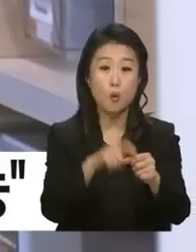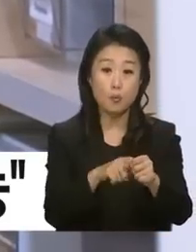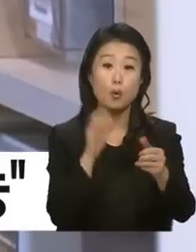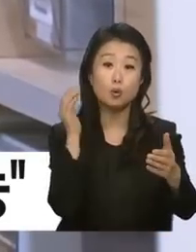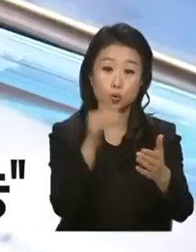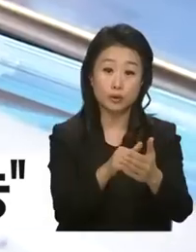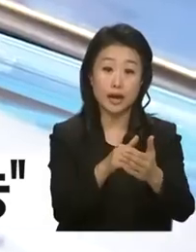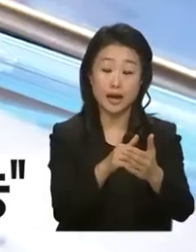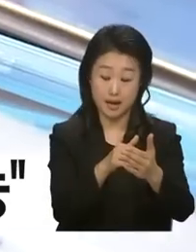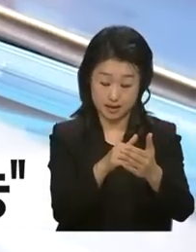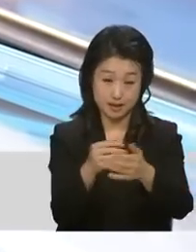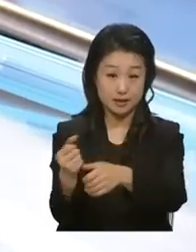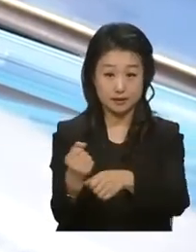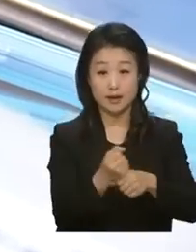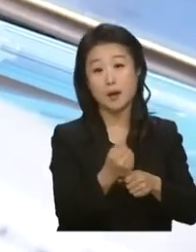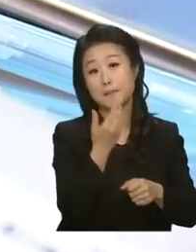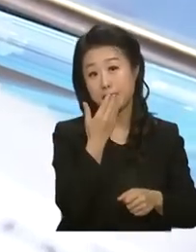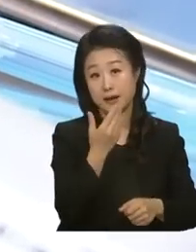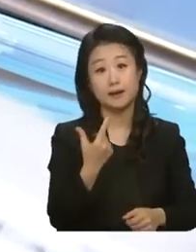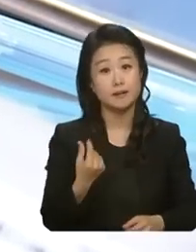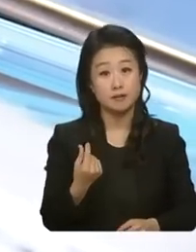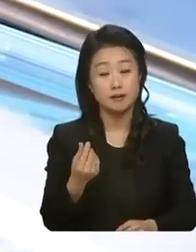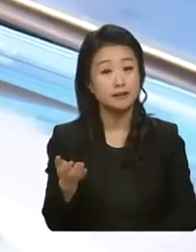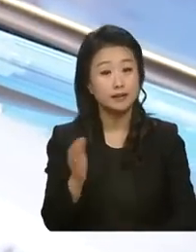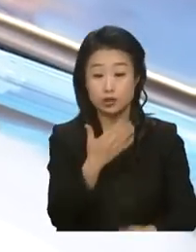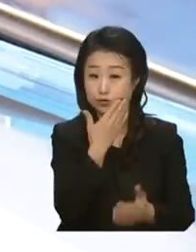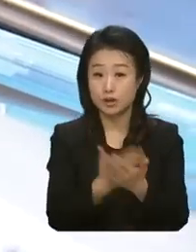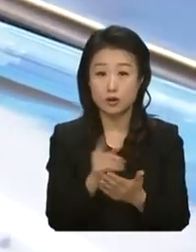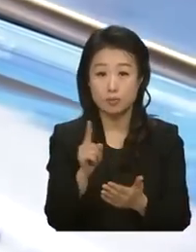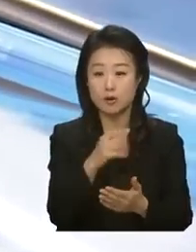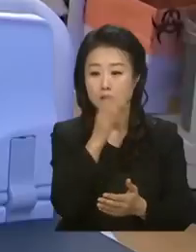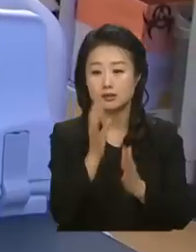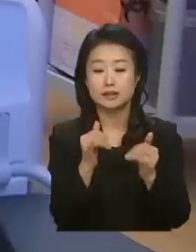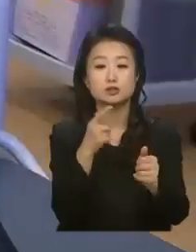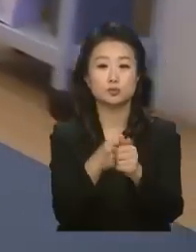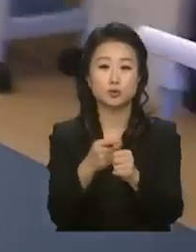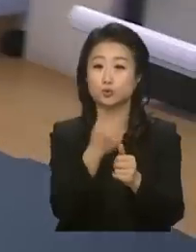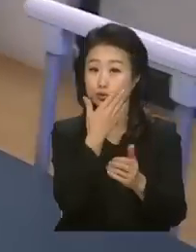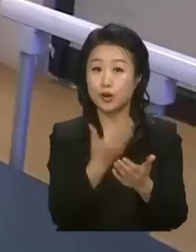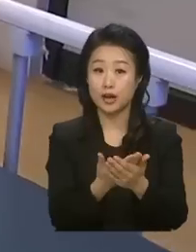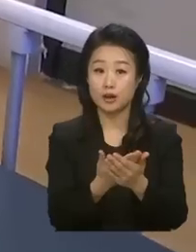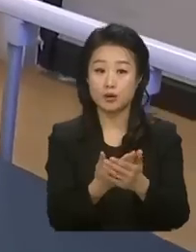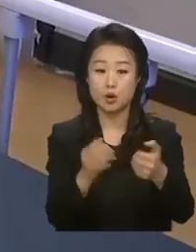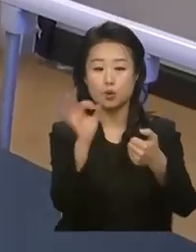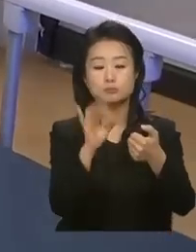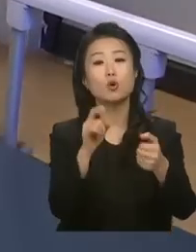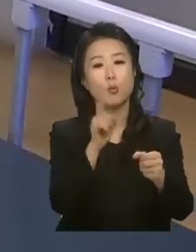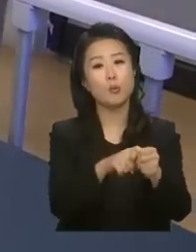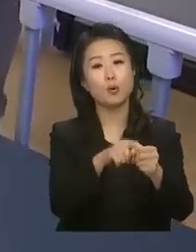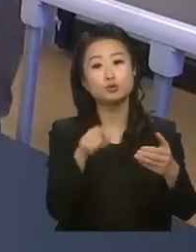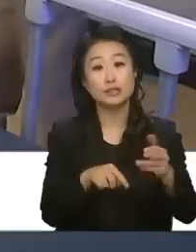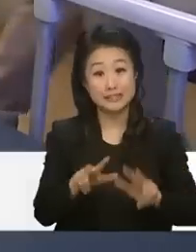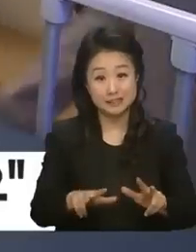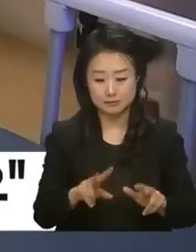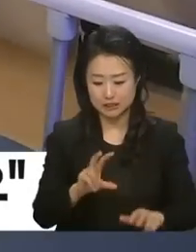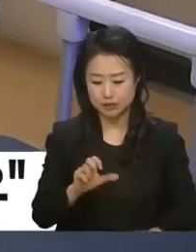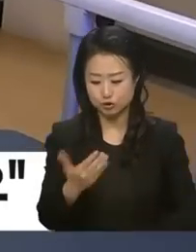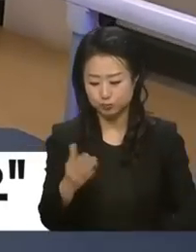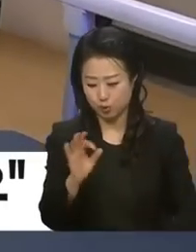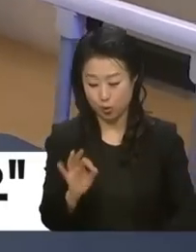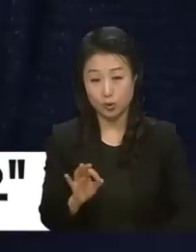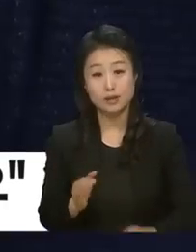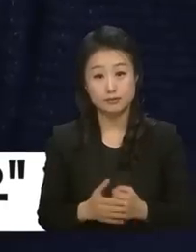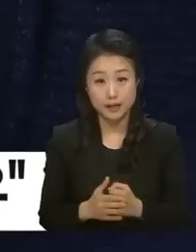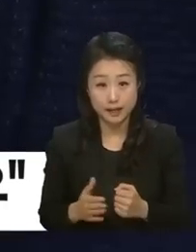충분히 될 것이라고 말했습니다. 중요한 것은 고령층 접종률. 목표가 50%인데 현재